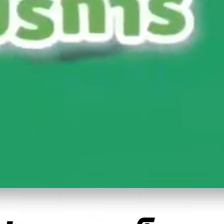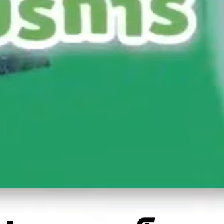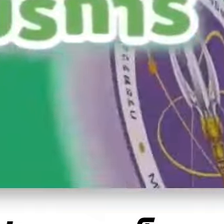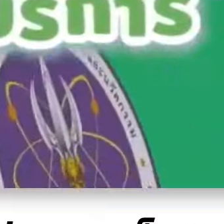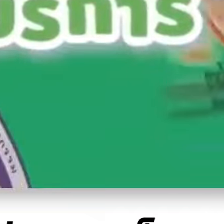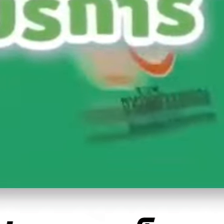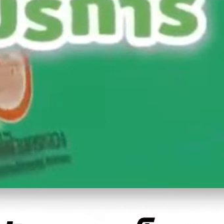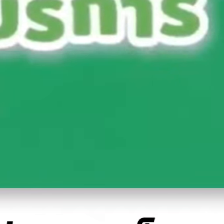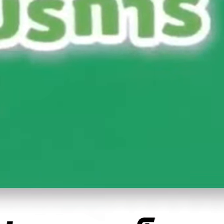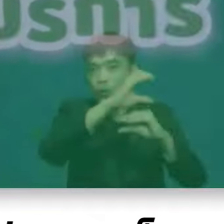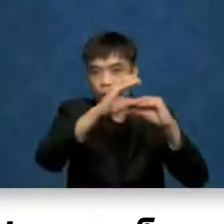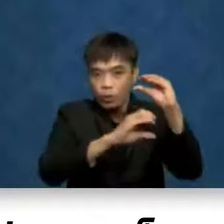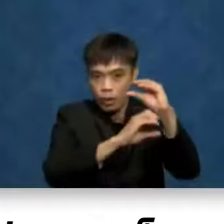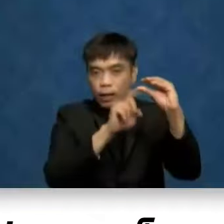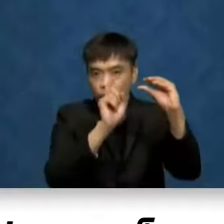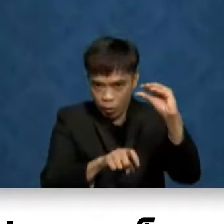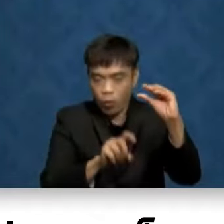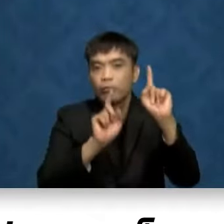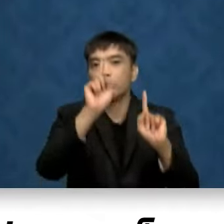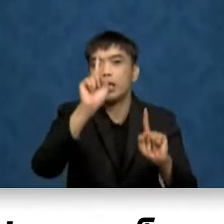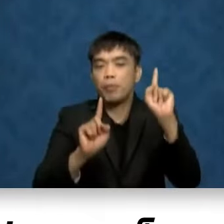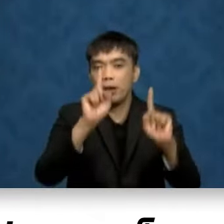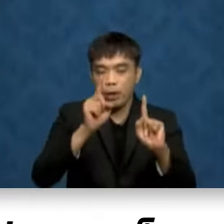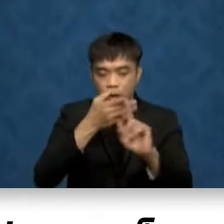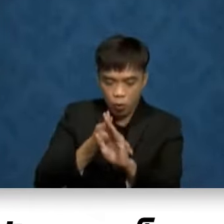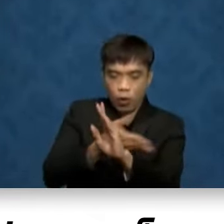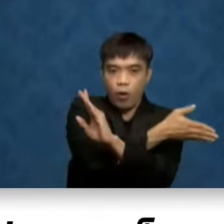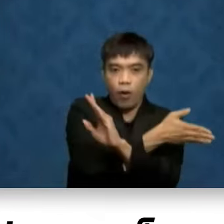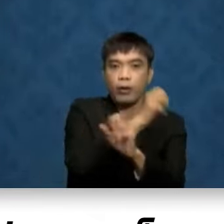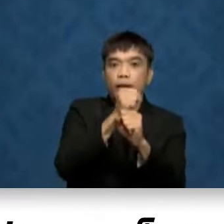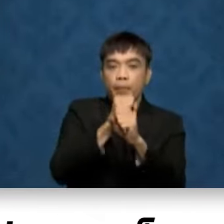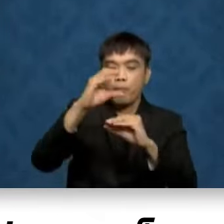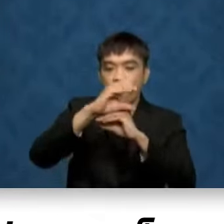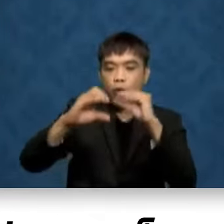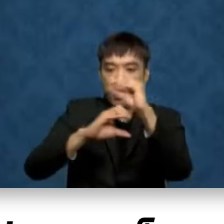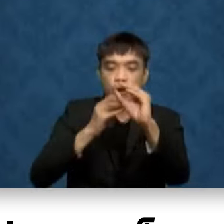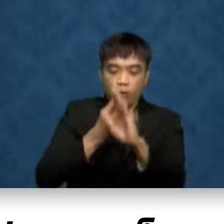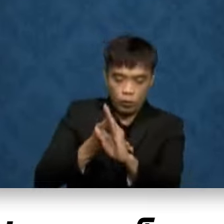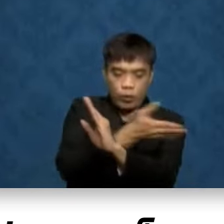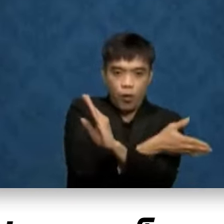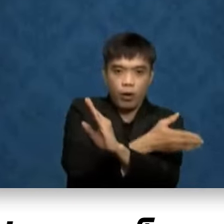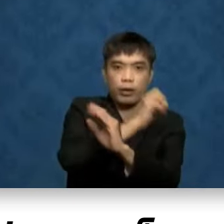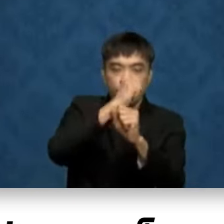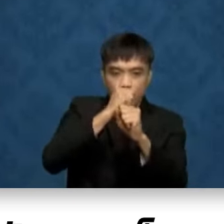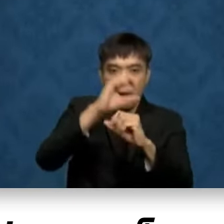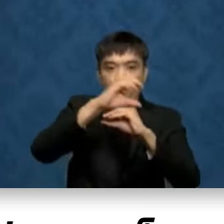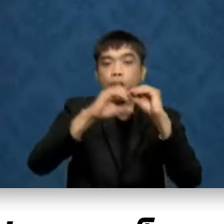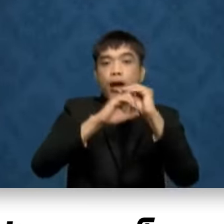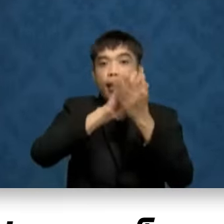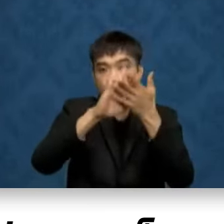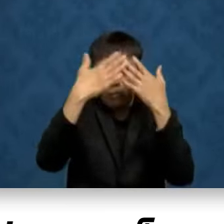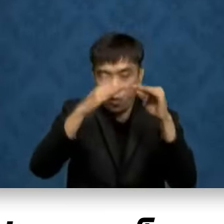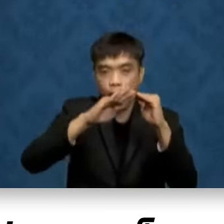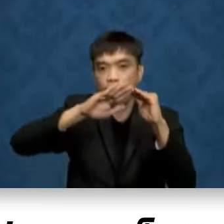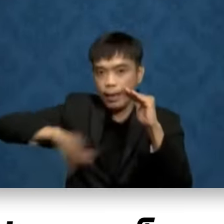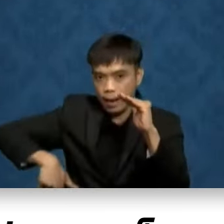พร้อมที่จะเปิดรับลงทะเบียนโครงการดิจิทัลวอลเล็ตสำหรับผู้ที่ใช้สมาร์ทโฟนพร้อมกันทั่วประเทศผ่